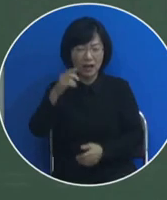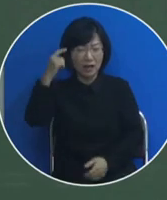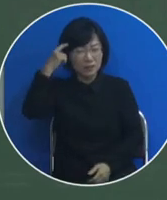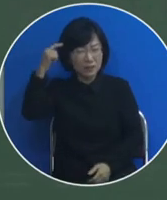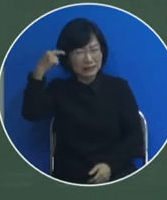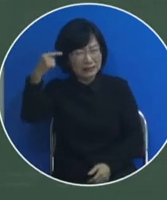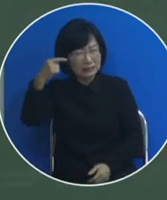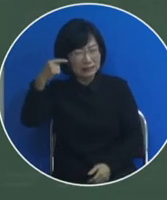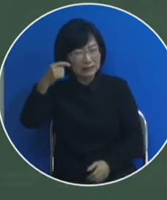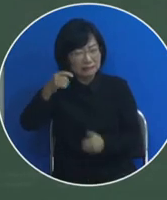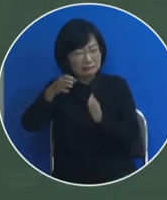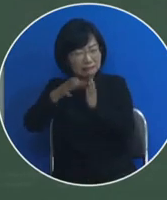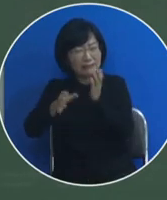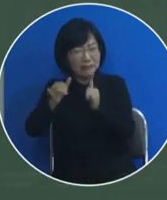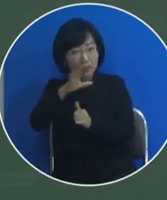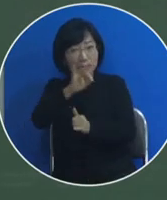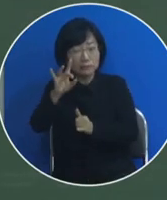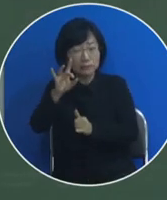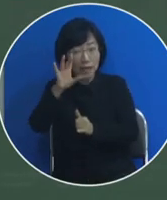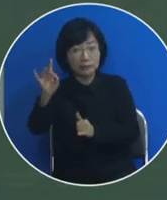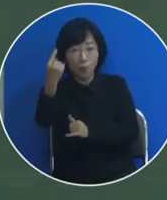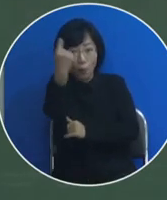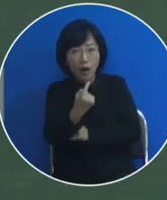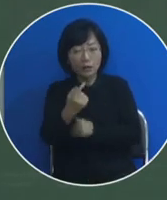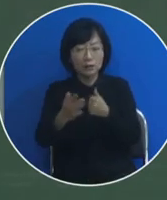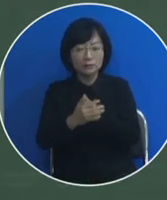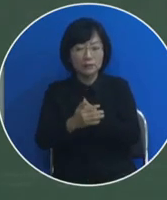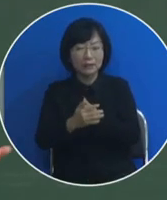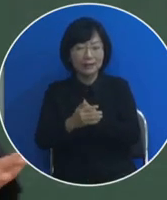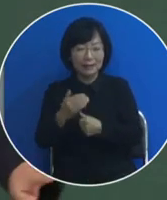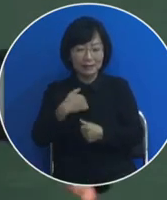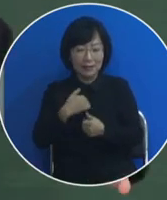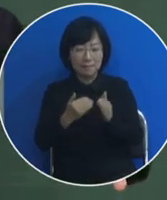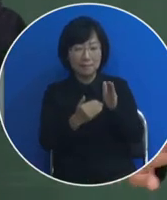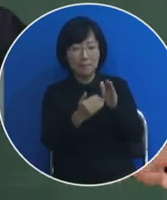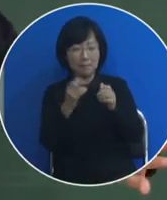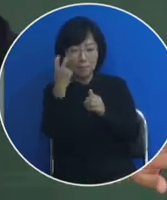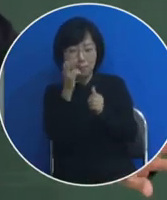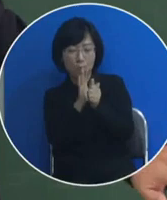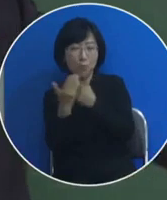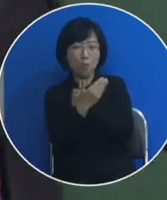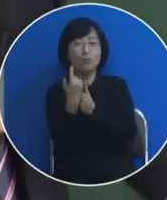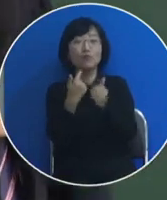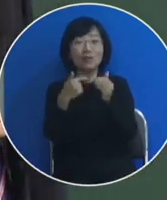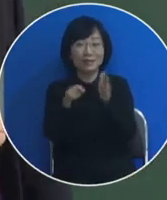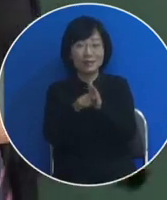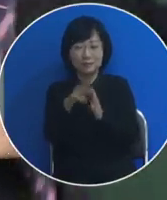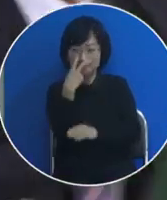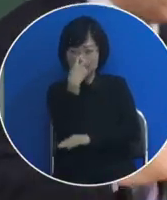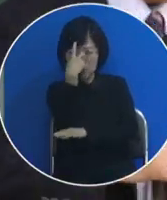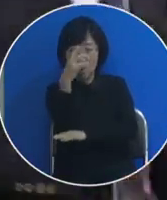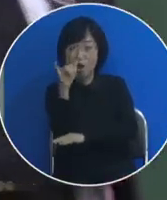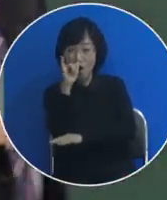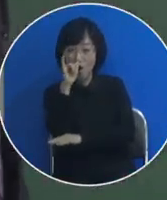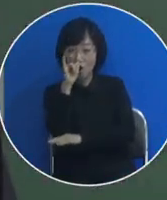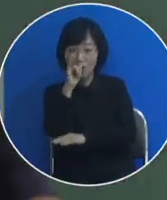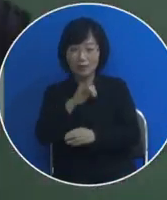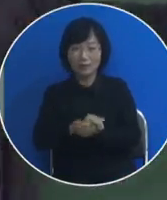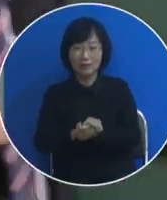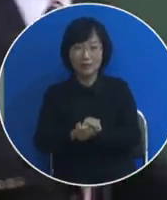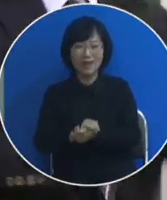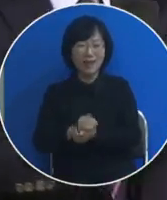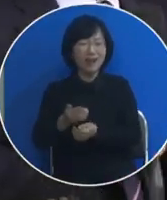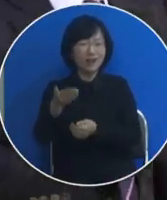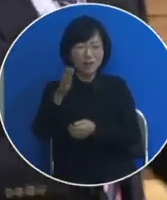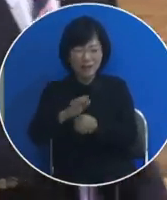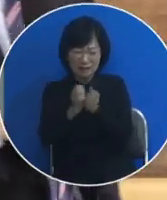my bodyguards around when I go to the conference because strangers might come up and attack me. 사람들 이렇게 사살 좀 이렇게 말하면서 가야 되는데 막 왜 그 미루고. But, and so